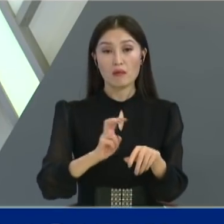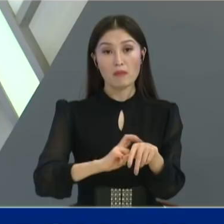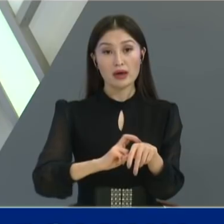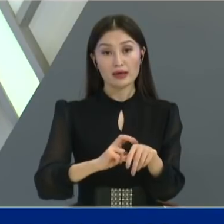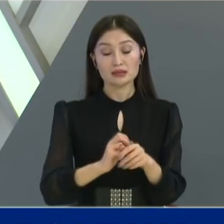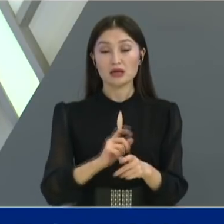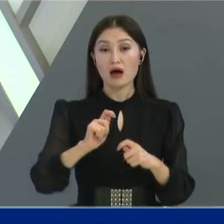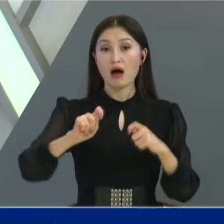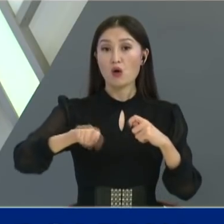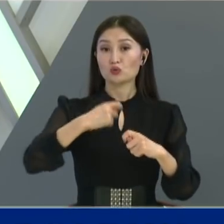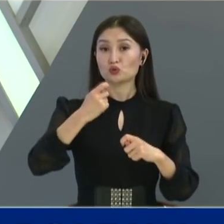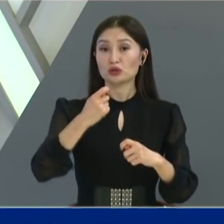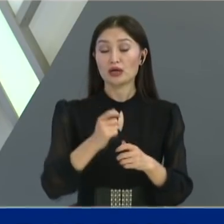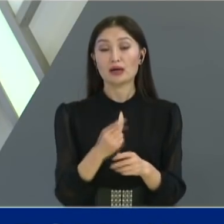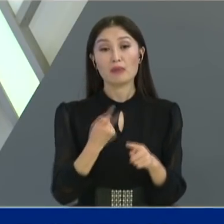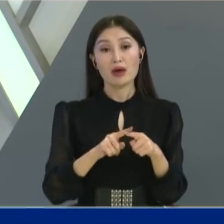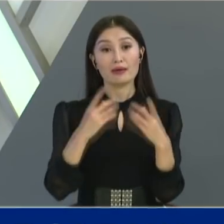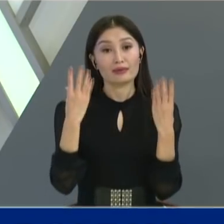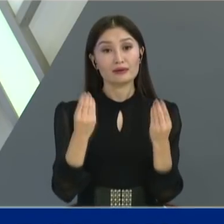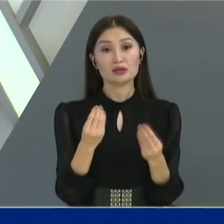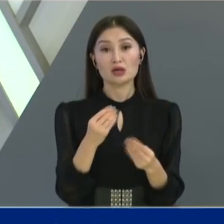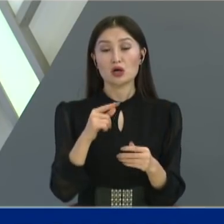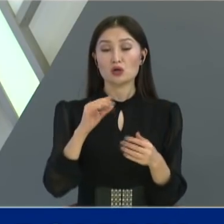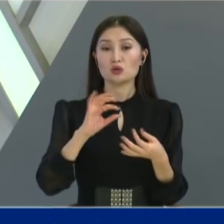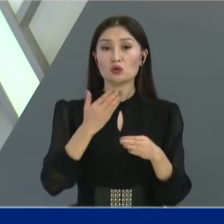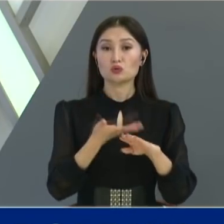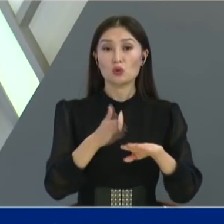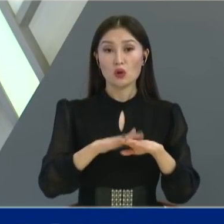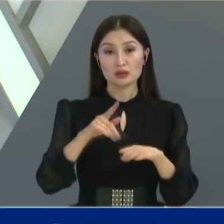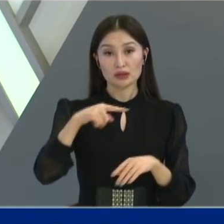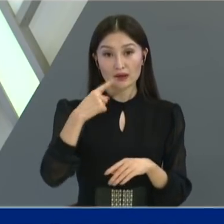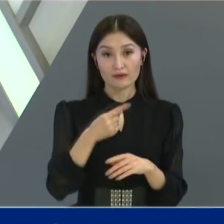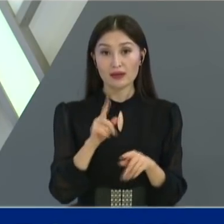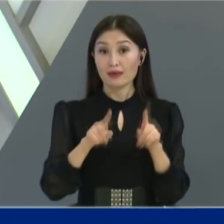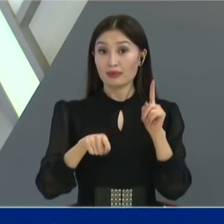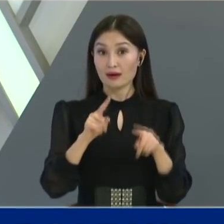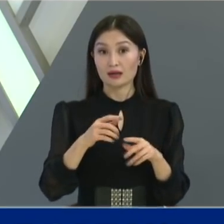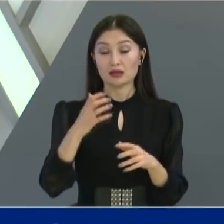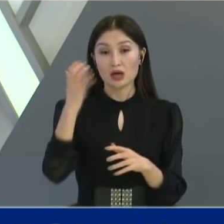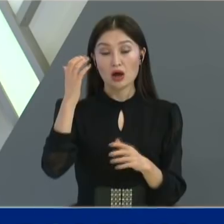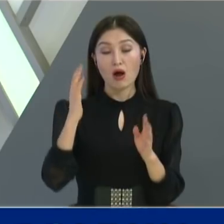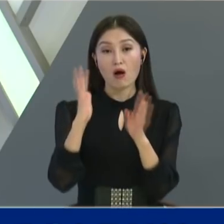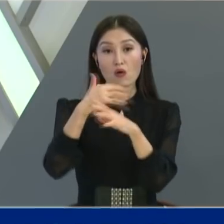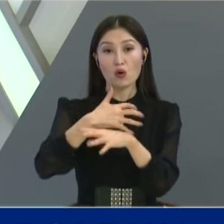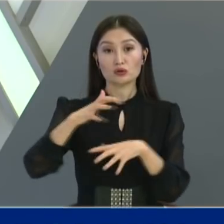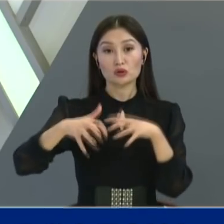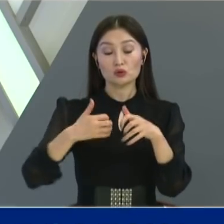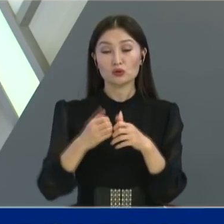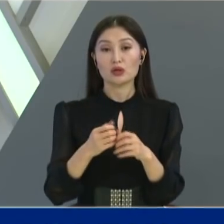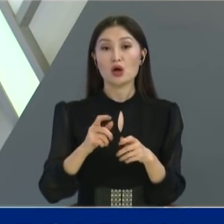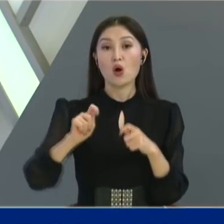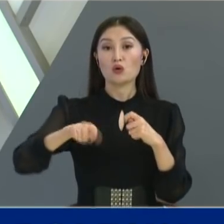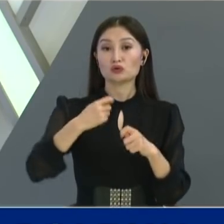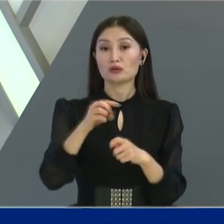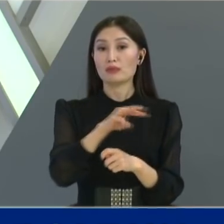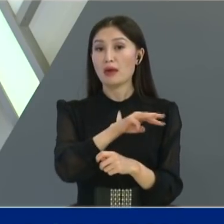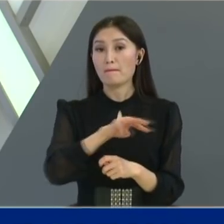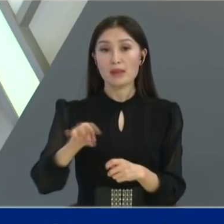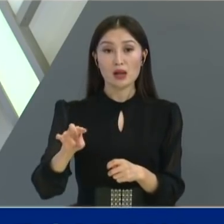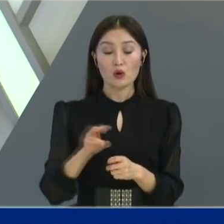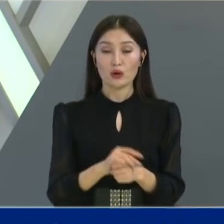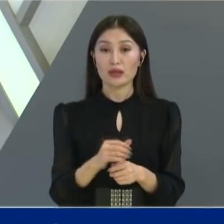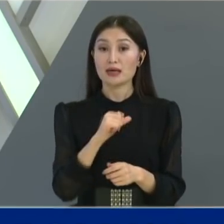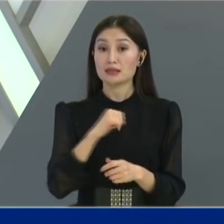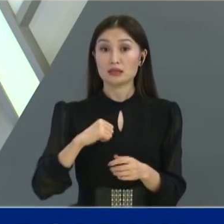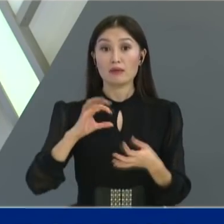размере ущерба бизнесу за эти дни сейчас сложно говорить. Но знаем, что некоторые горнорудные предприятия понесли ущерб на миллионы. А ведь